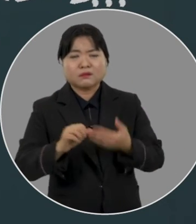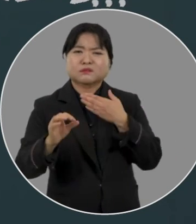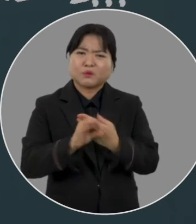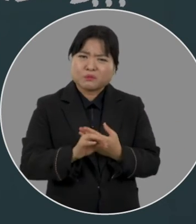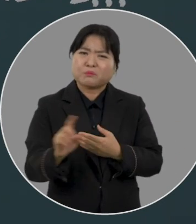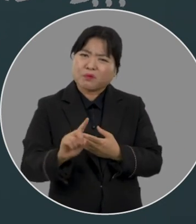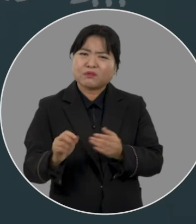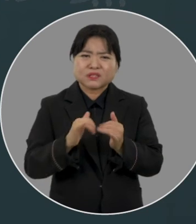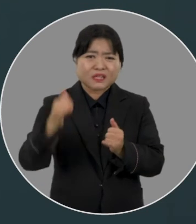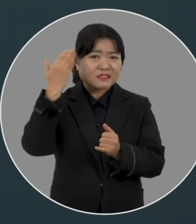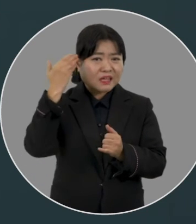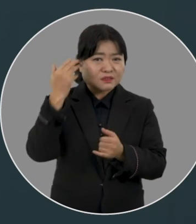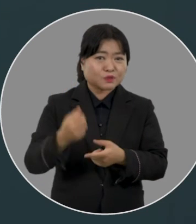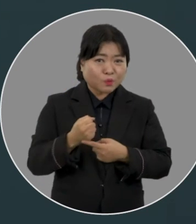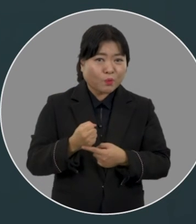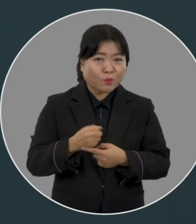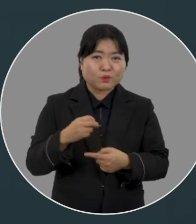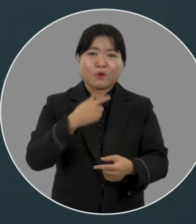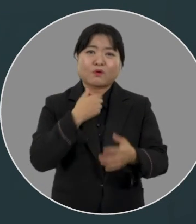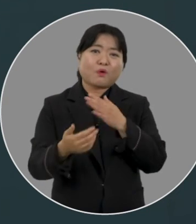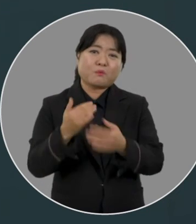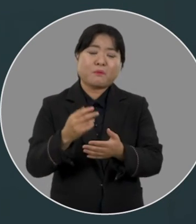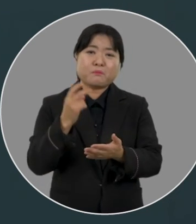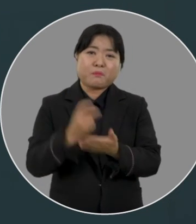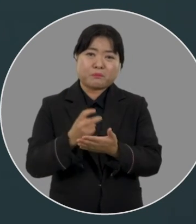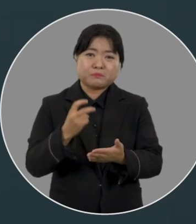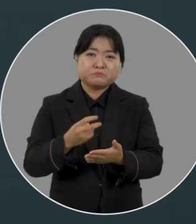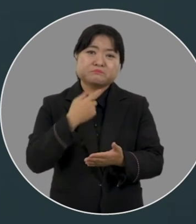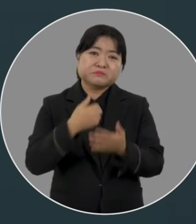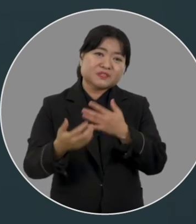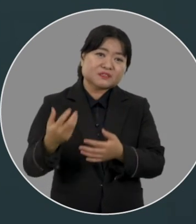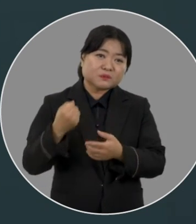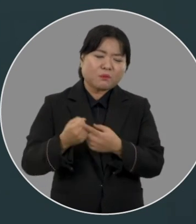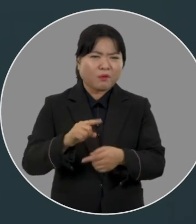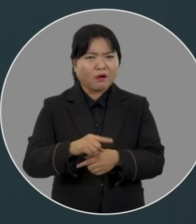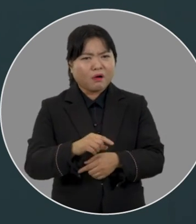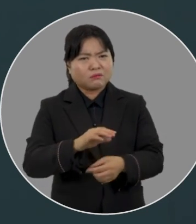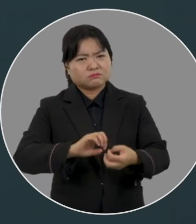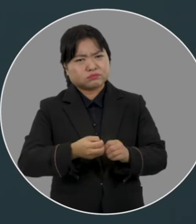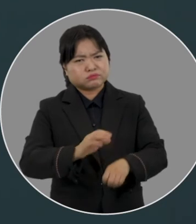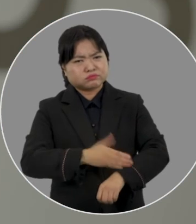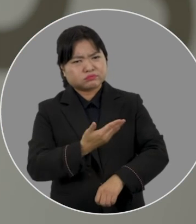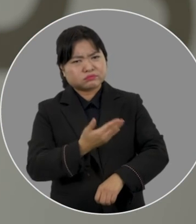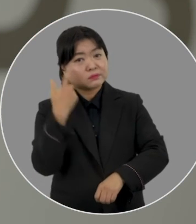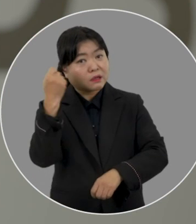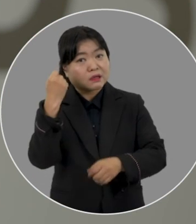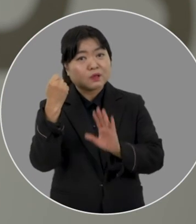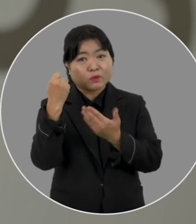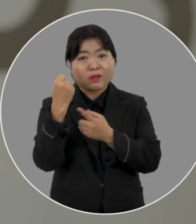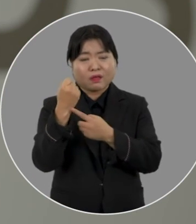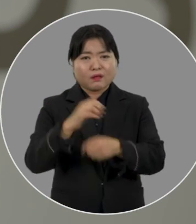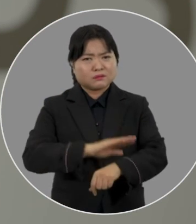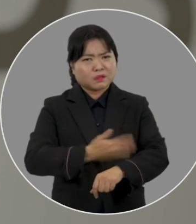되면 인간의 상식으로, 경험의 법칙으로 뭔가 잘못됐다라고 생각을 해야 될 거고요. 안